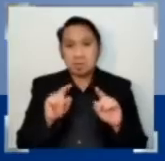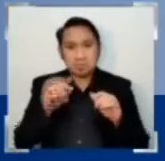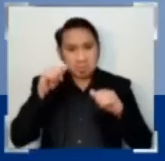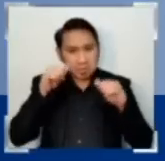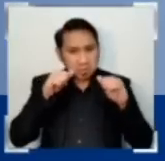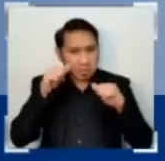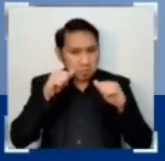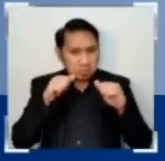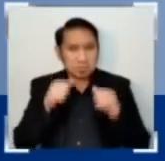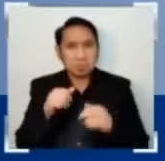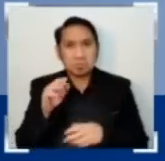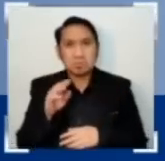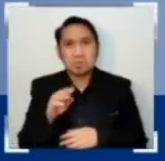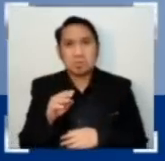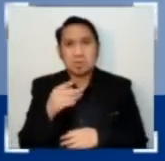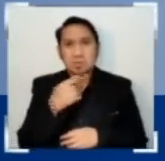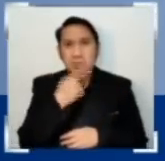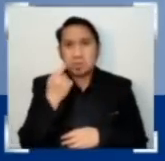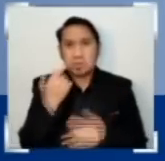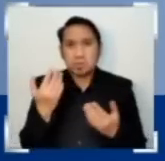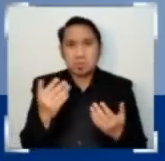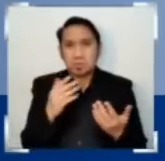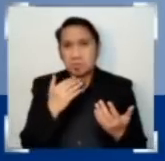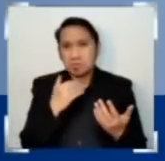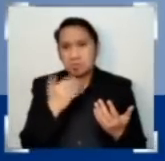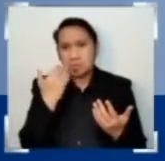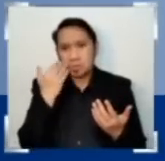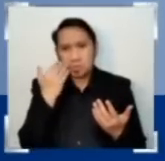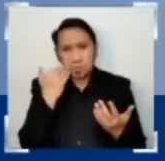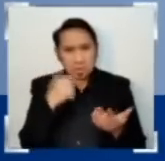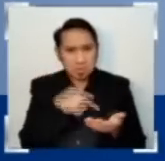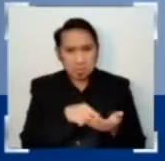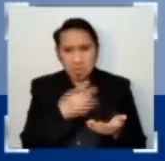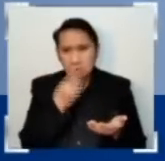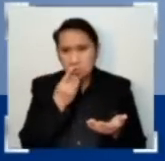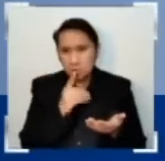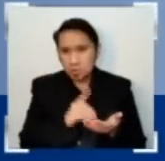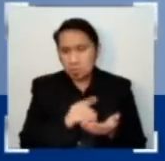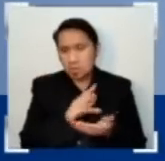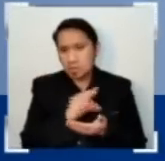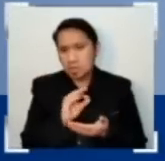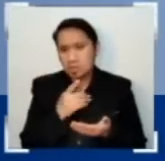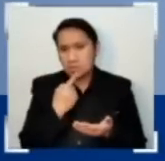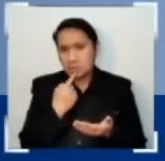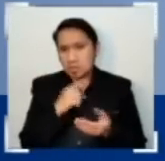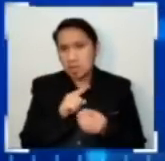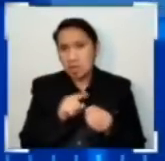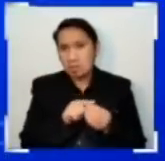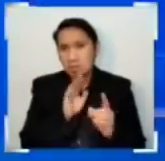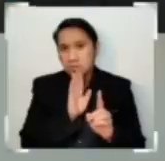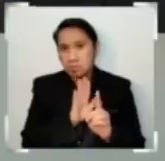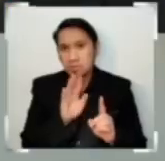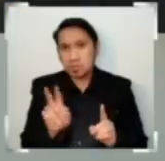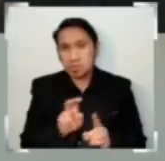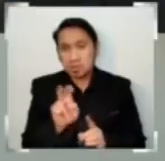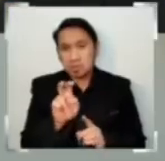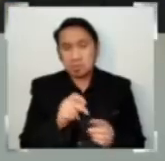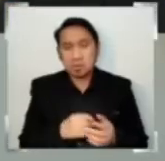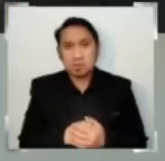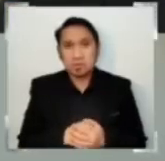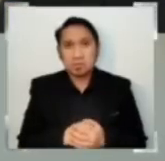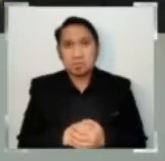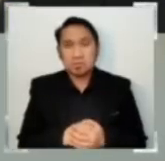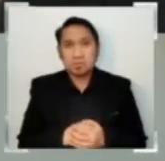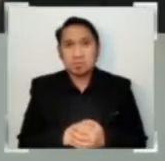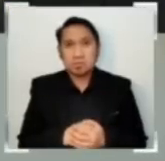officers dahil sa maraming inconsistencies sa kanilang mga dokumento at mga sinasabi tungkol sa kanilang biyahe. They were unable to answer even